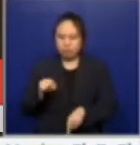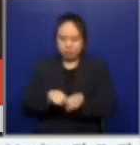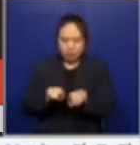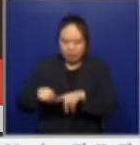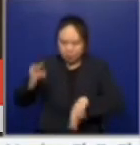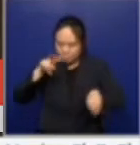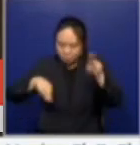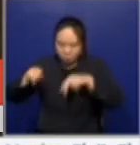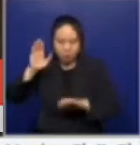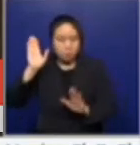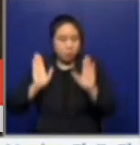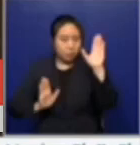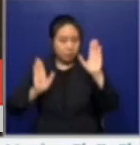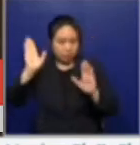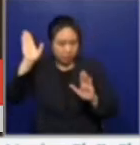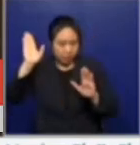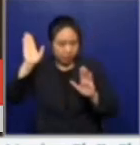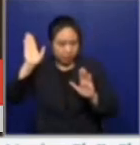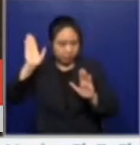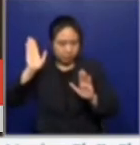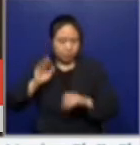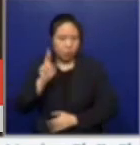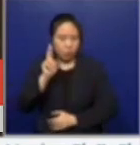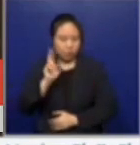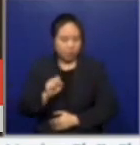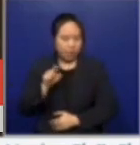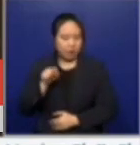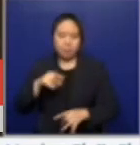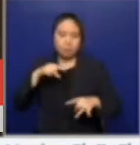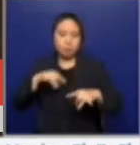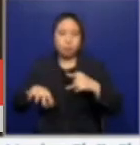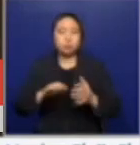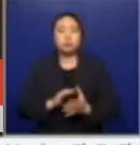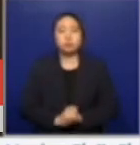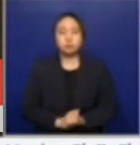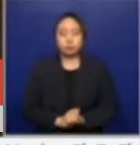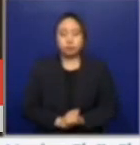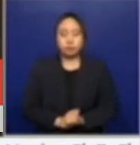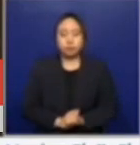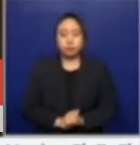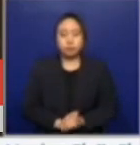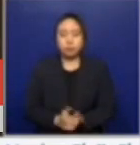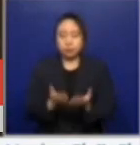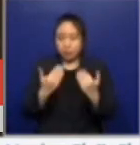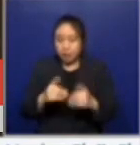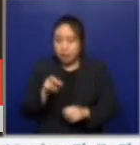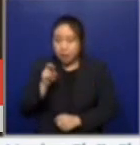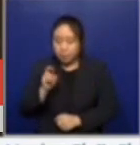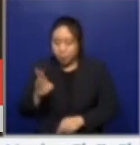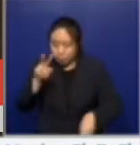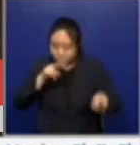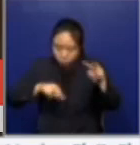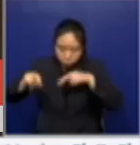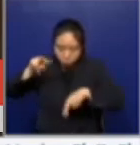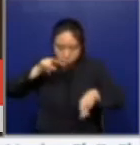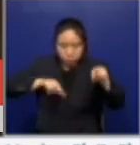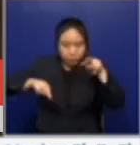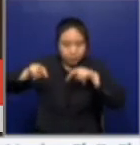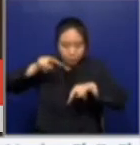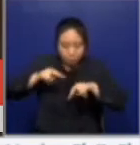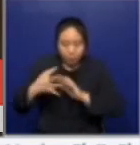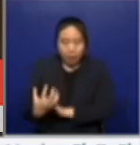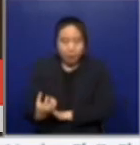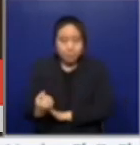ระบบประชาธิปไตยในระบบรัฐสภาและไม่สอดคล้องกับระบบการตรวจสอบถ่วงดุลอำน